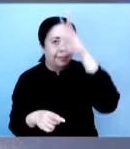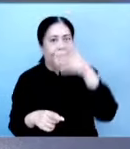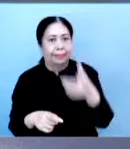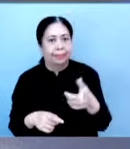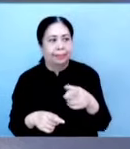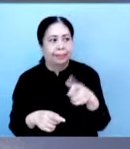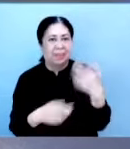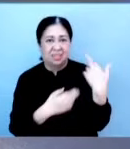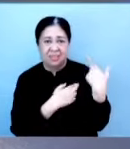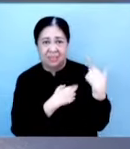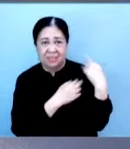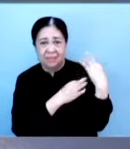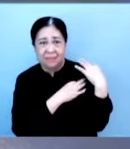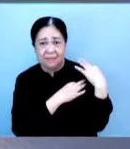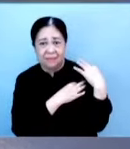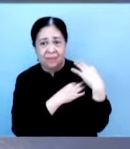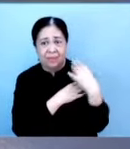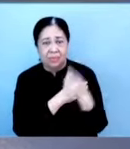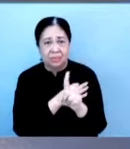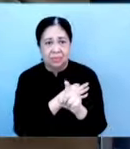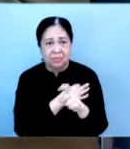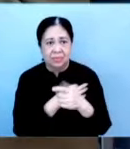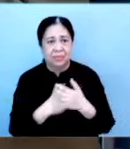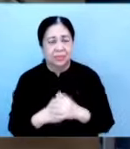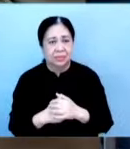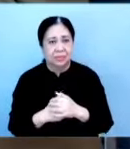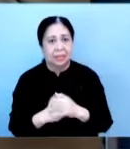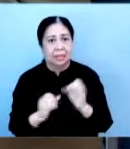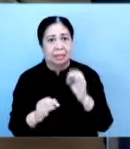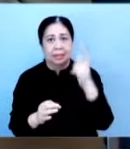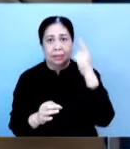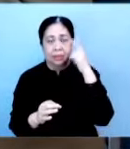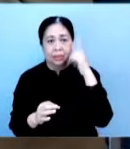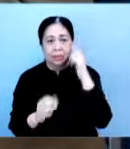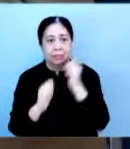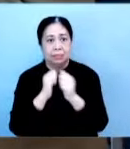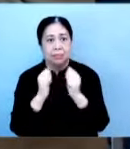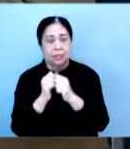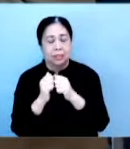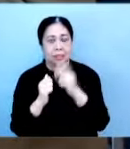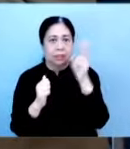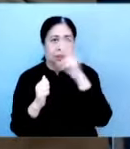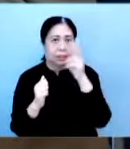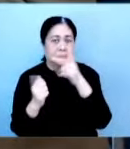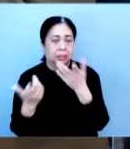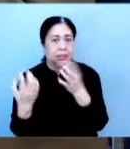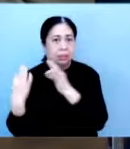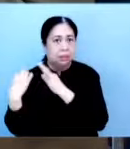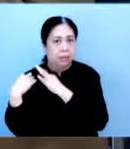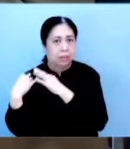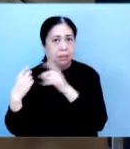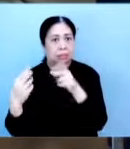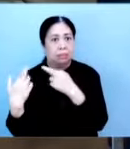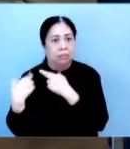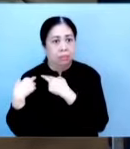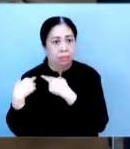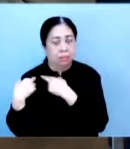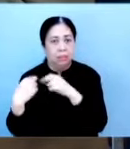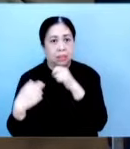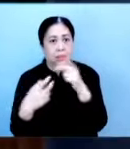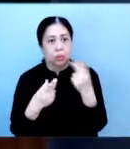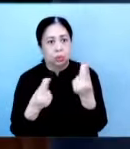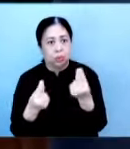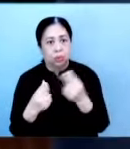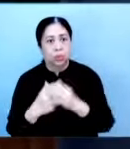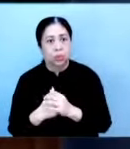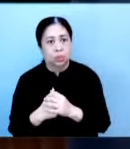pananagutan ba sila sa batas well kung gagamitin natin yyung definition ng negligence Meron bang obligasyon na hindi nila ginawa